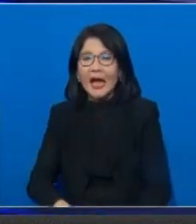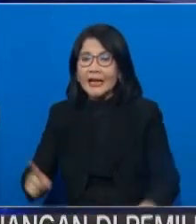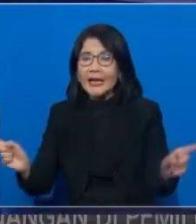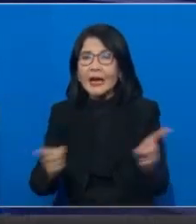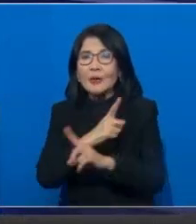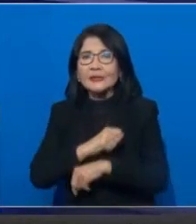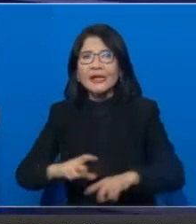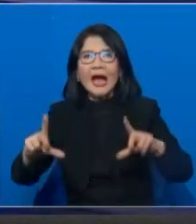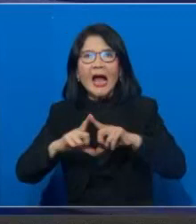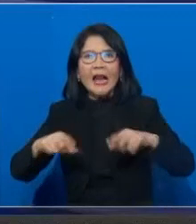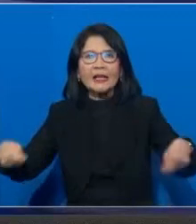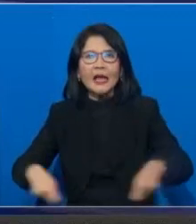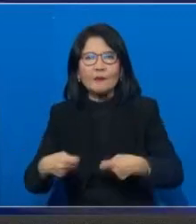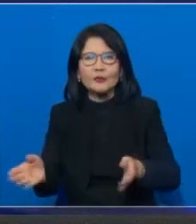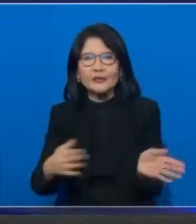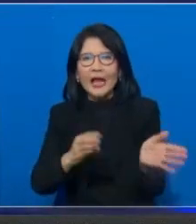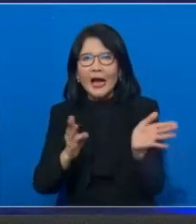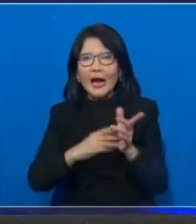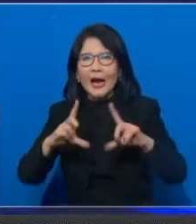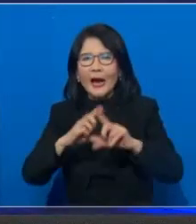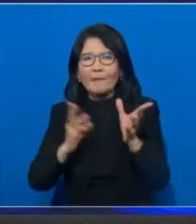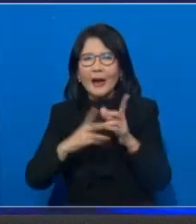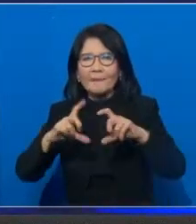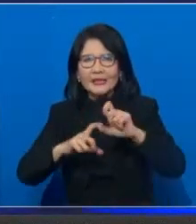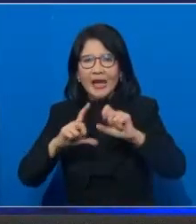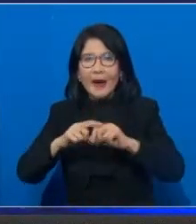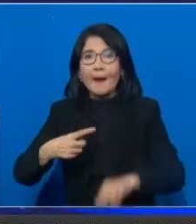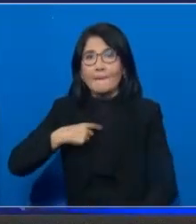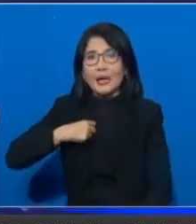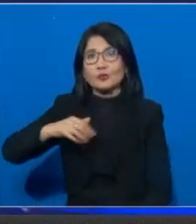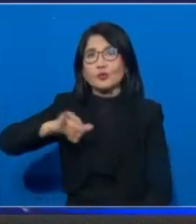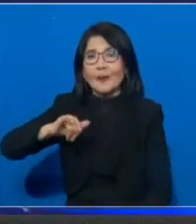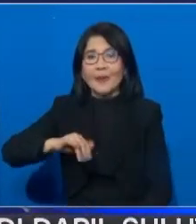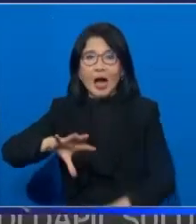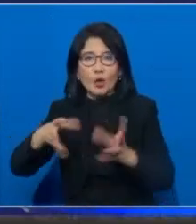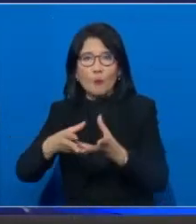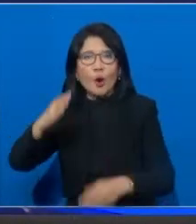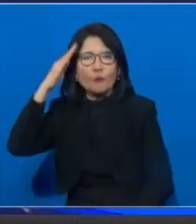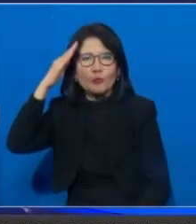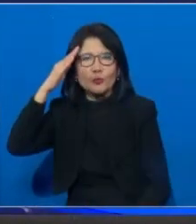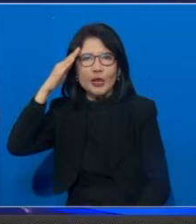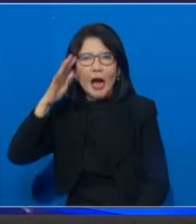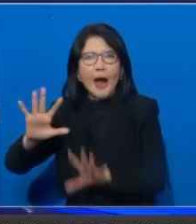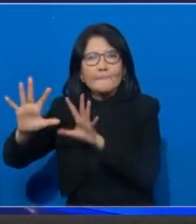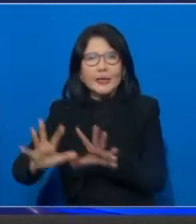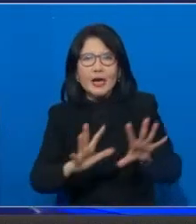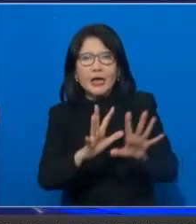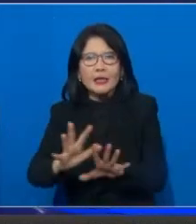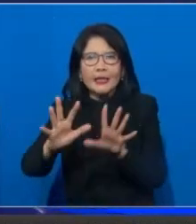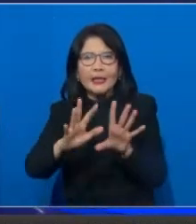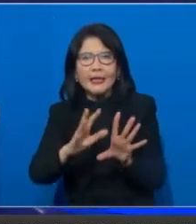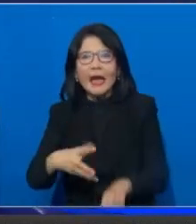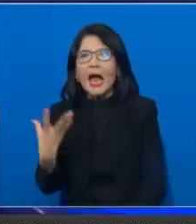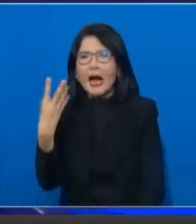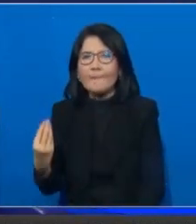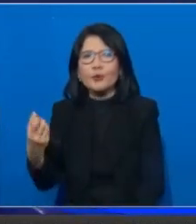dapur. Sementara di Mamasa, Sulawesi Barat dengan mengenakan pakaian seragam, sekelompok pemuda berkeliling kampung sembari membawa obor